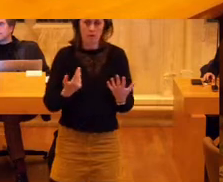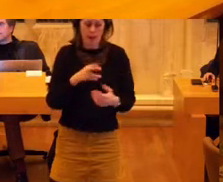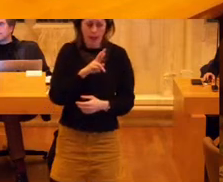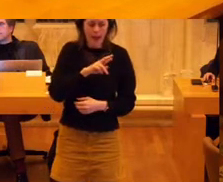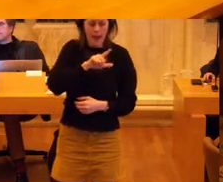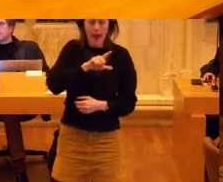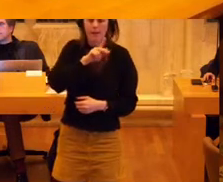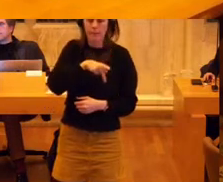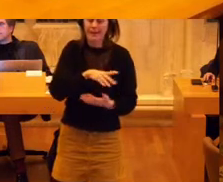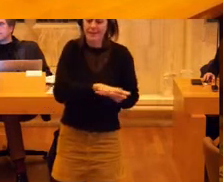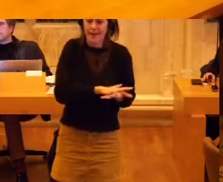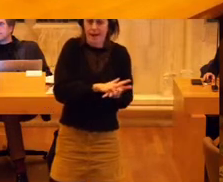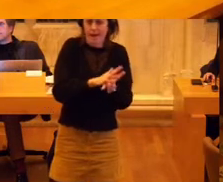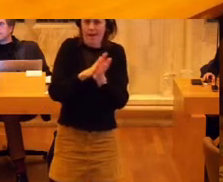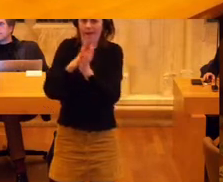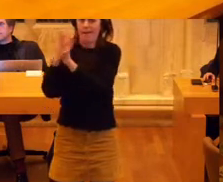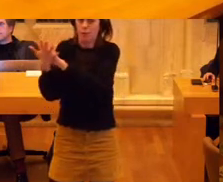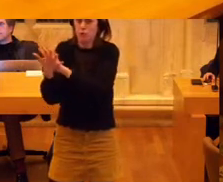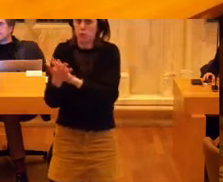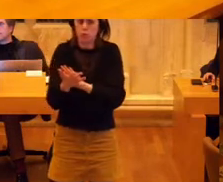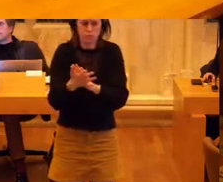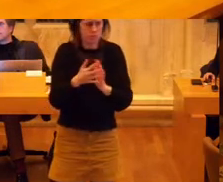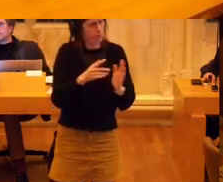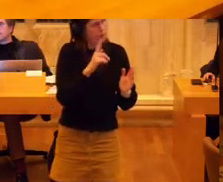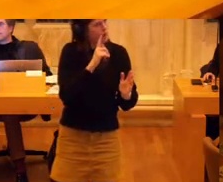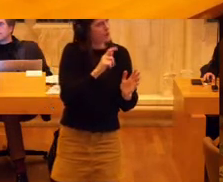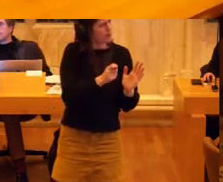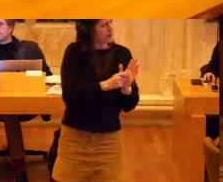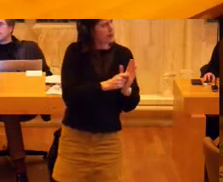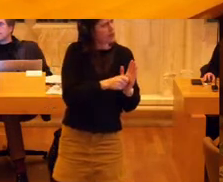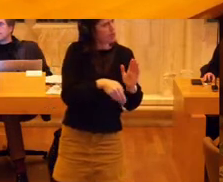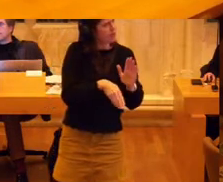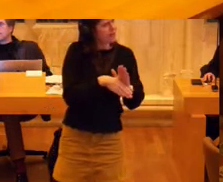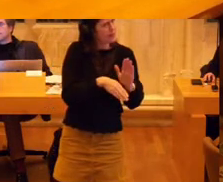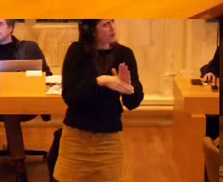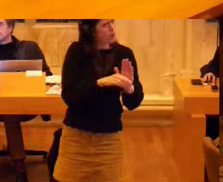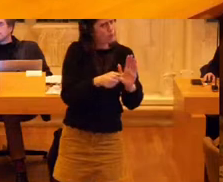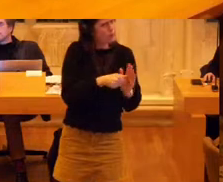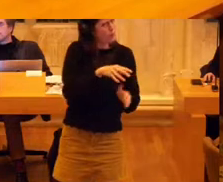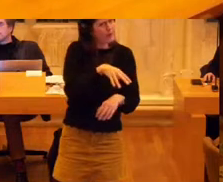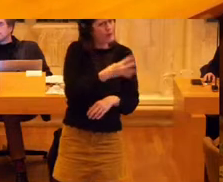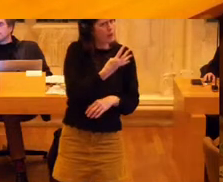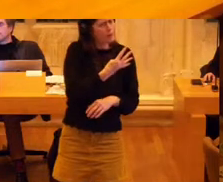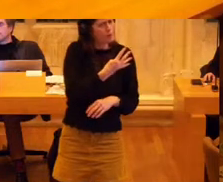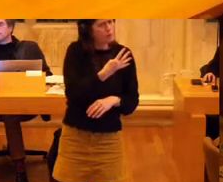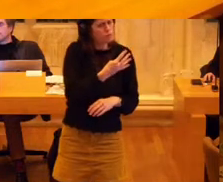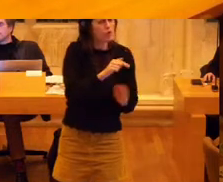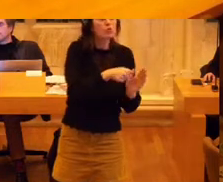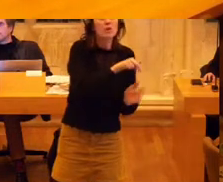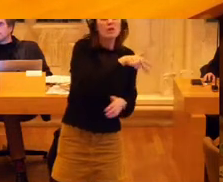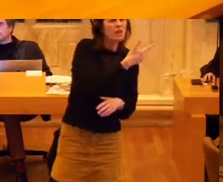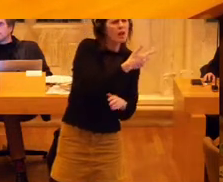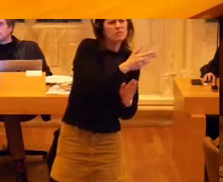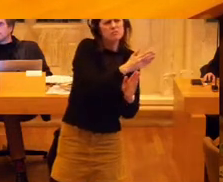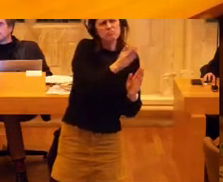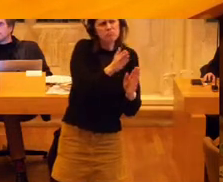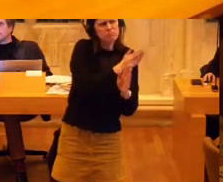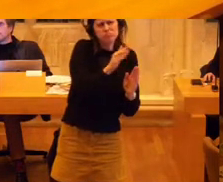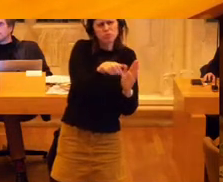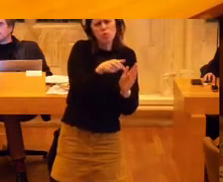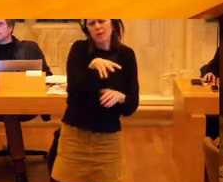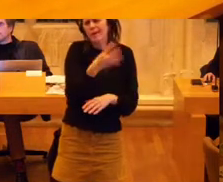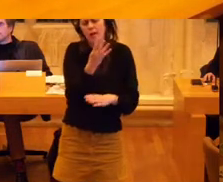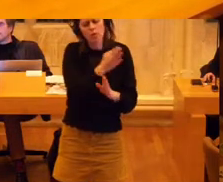RLP qui date de 2013 ou début 2014. L'élaboration s'est faite à cheval sur cette